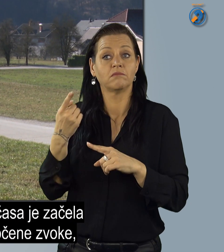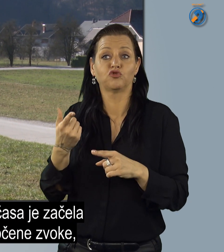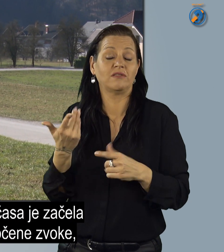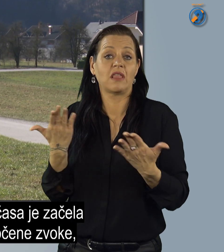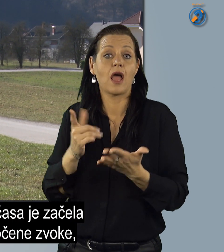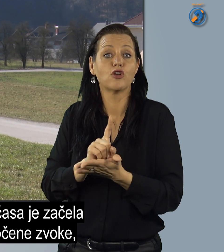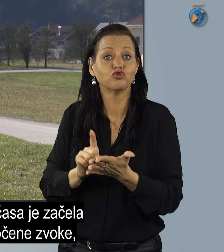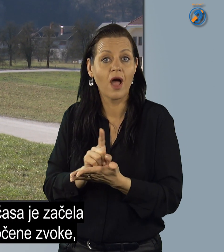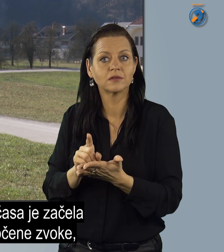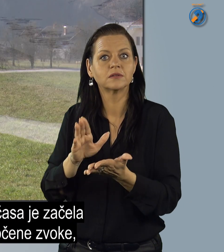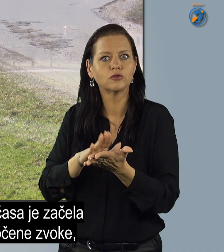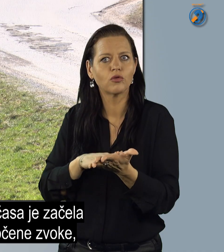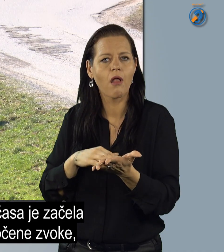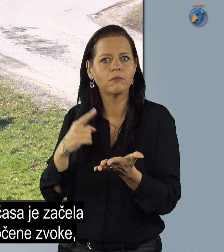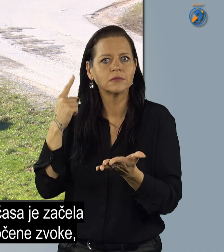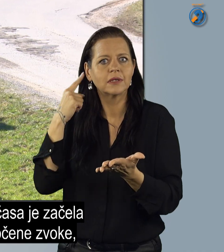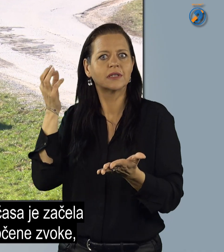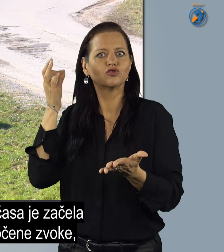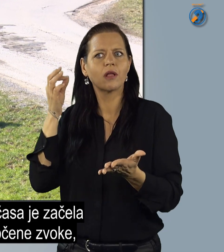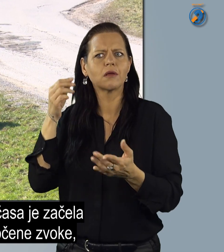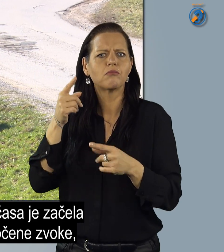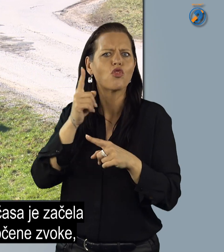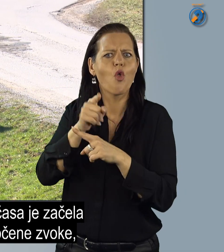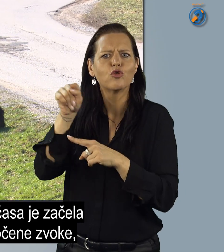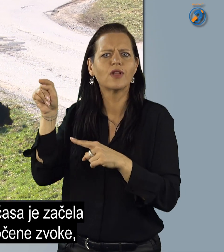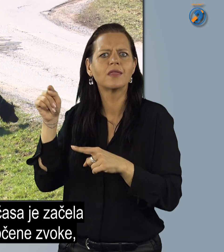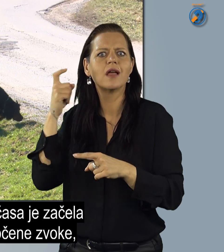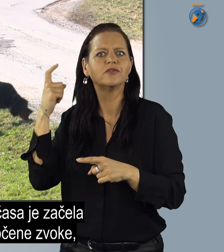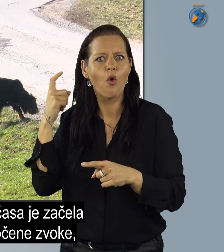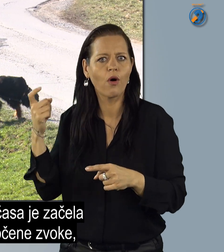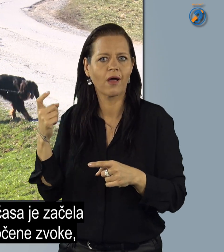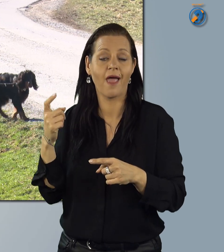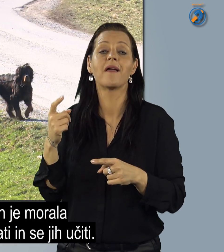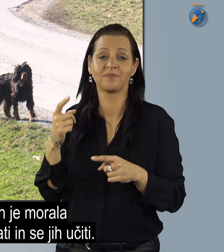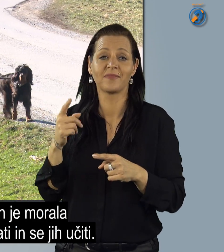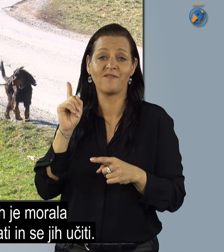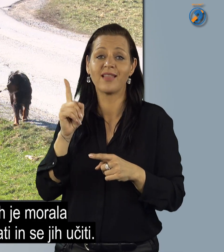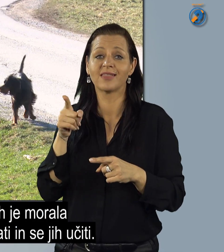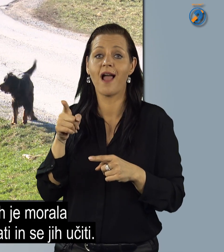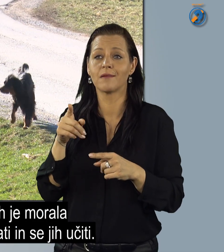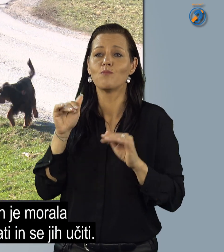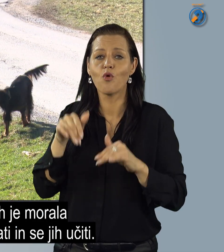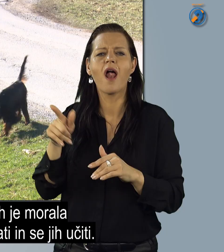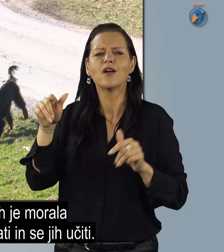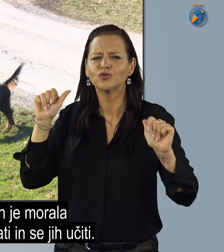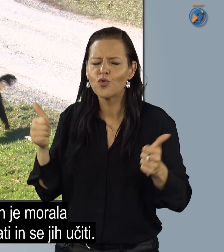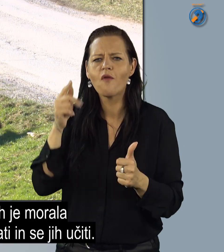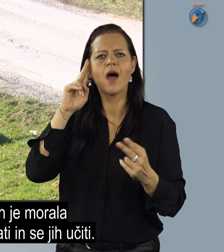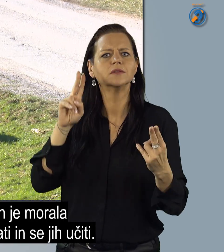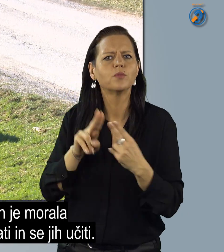Čez nekaj časa je začela slišati določene zvoke, vendar jih je morala znova spoznati in se jih učiti.